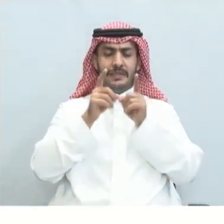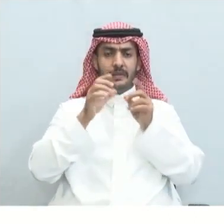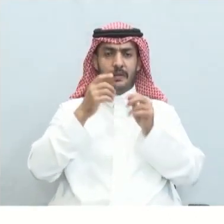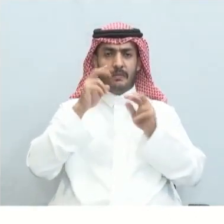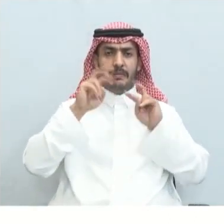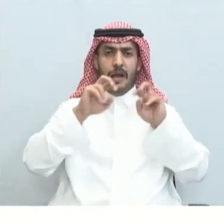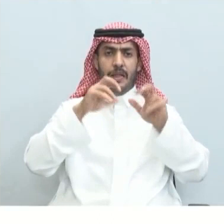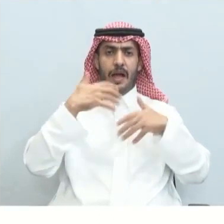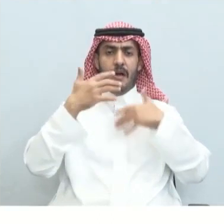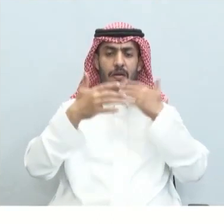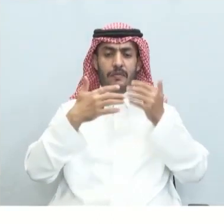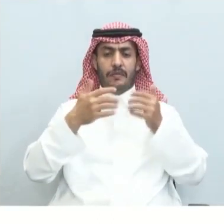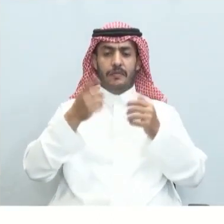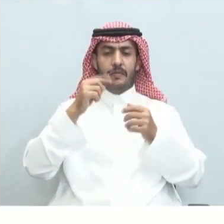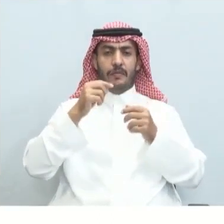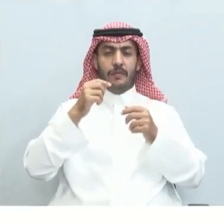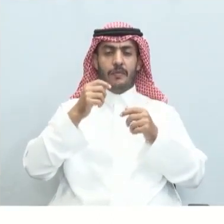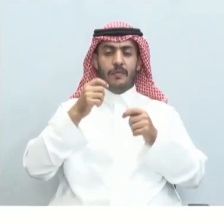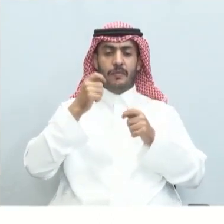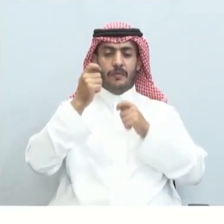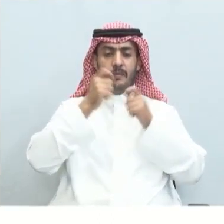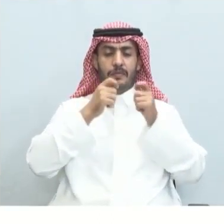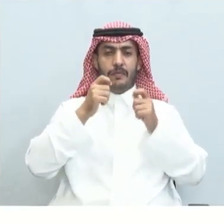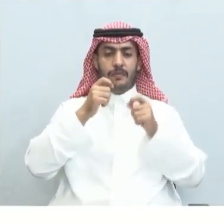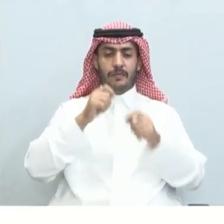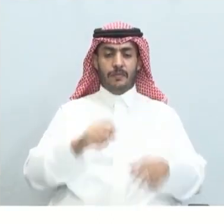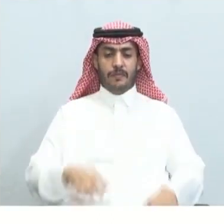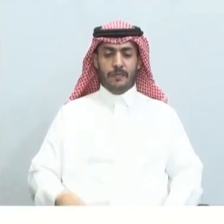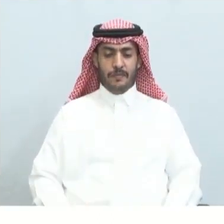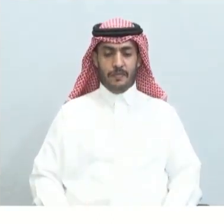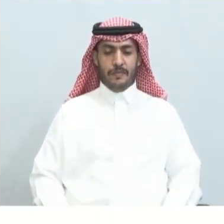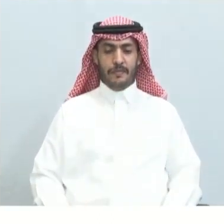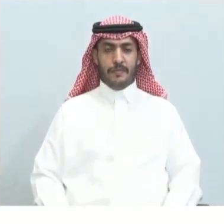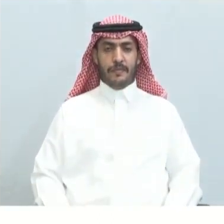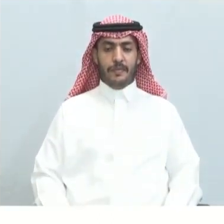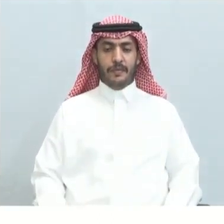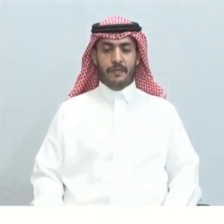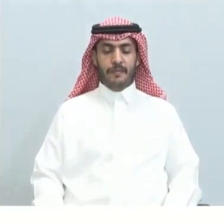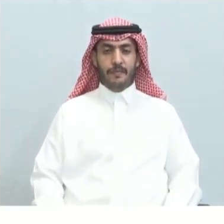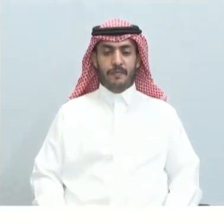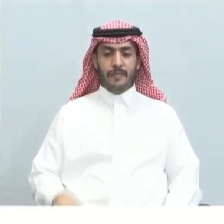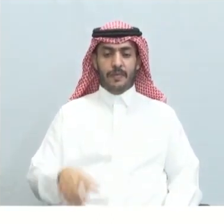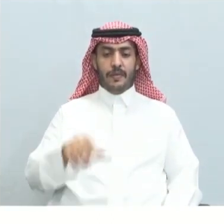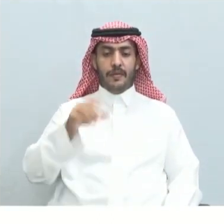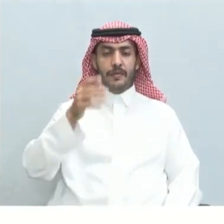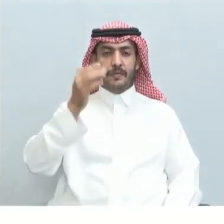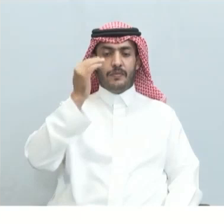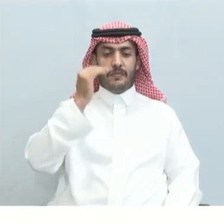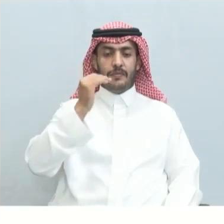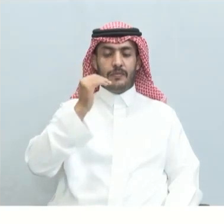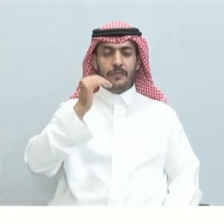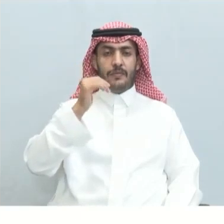البحث واجراء البحوث والتجارب والبحث